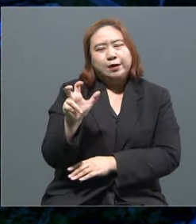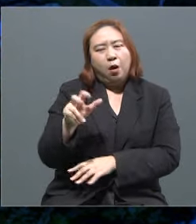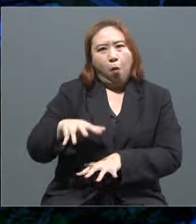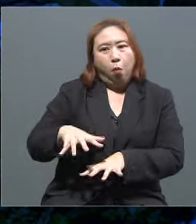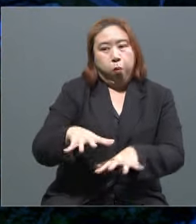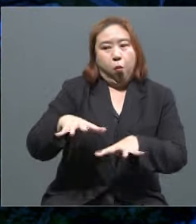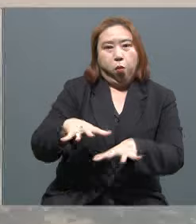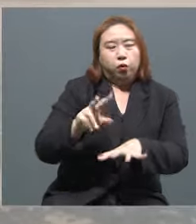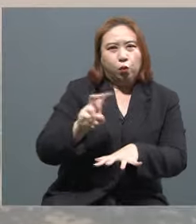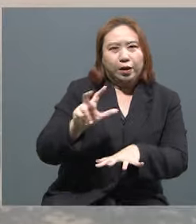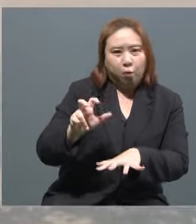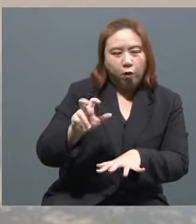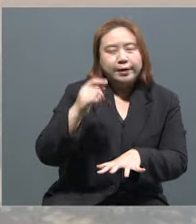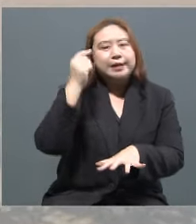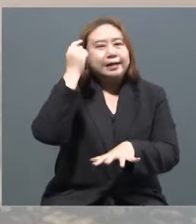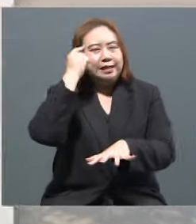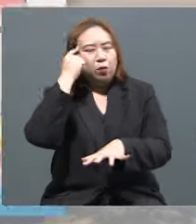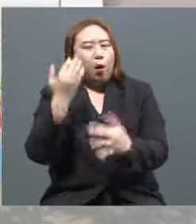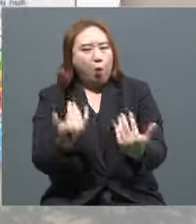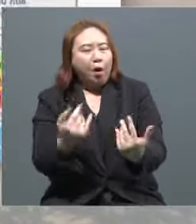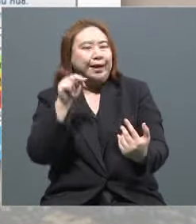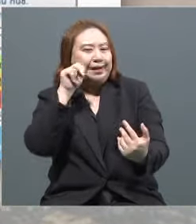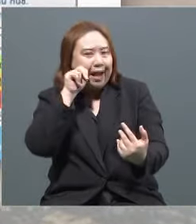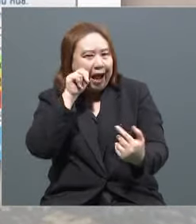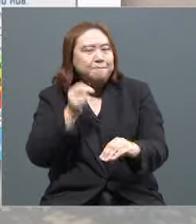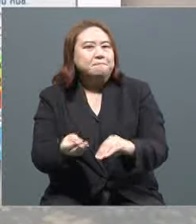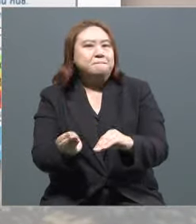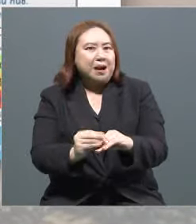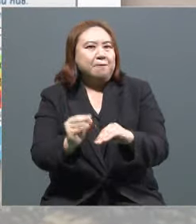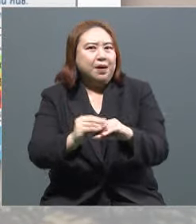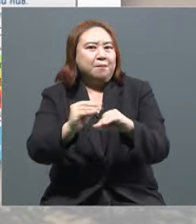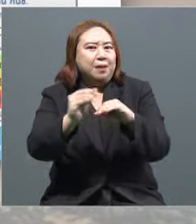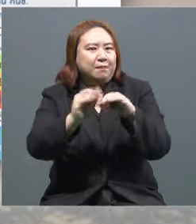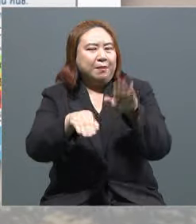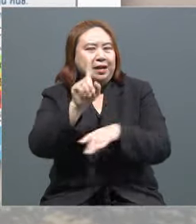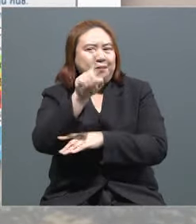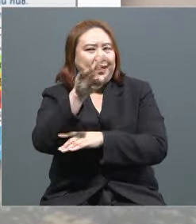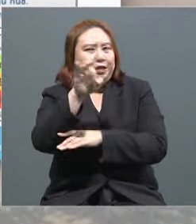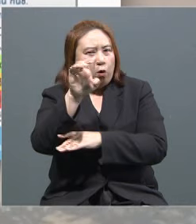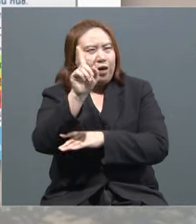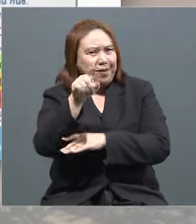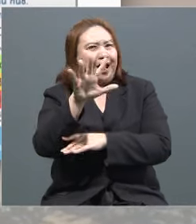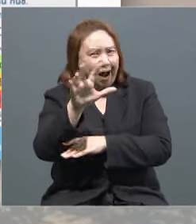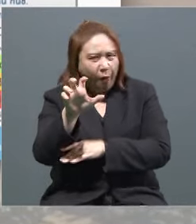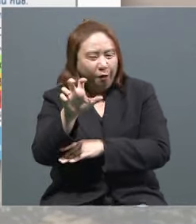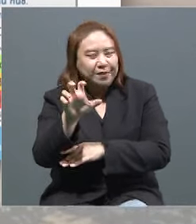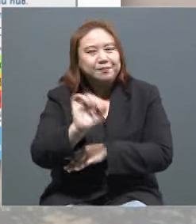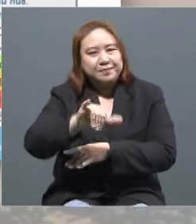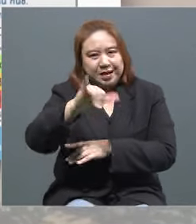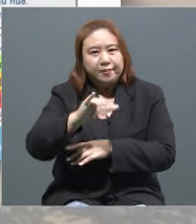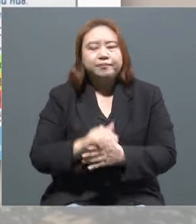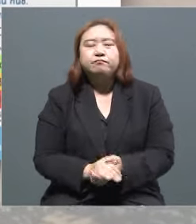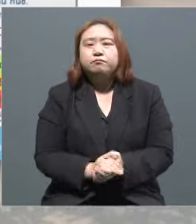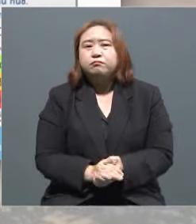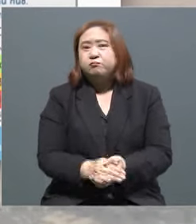เดียวคาดว่าปริมาณน้ำก็จะยังเพิ่มขึ้นจนไปถึง 1,400 ถึง 1,500 ลูกบาศก์เมตรต่อวินาทีทีนี้ถาม